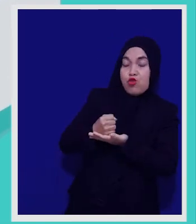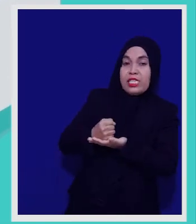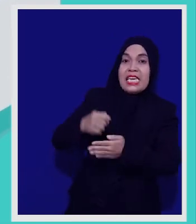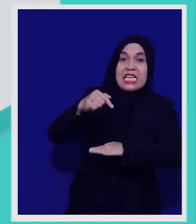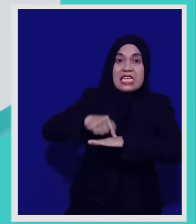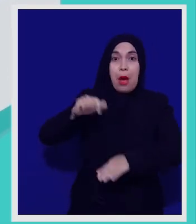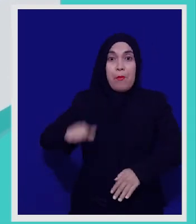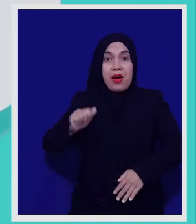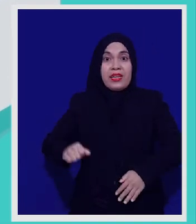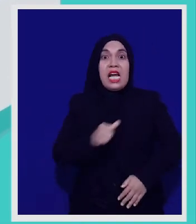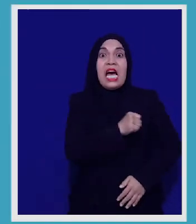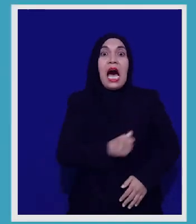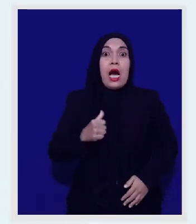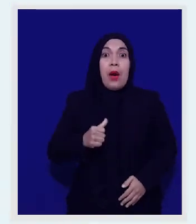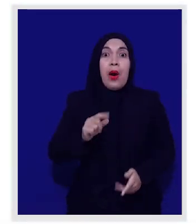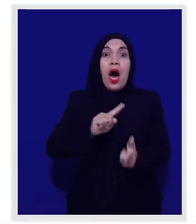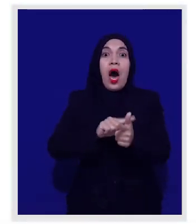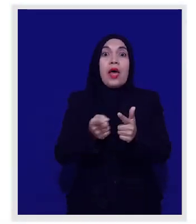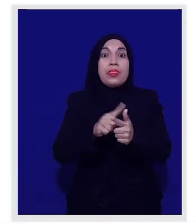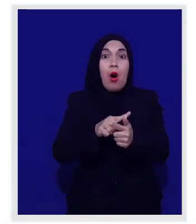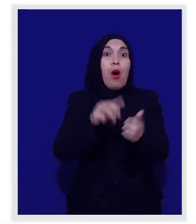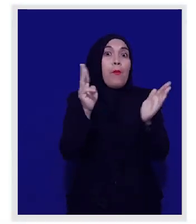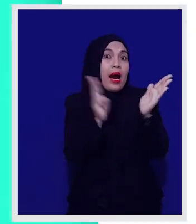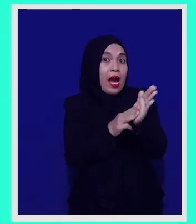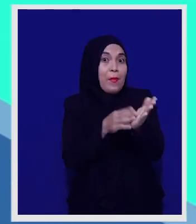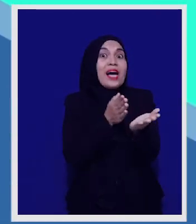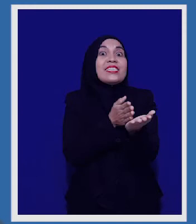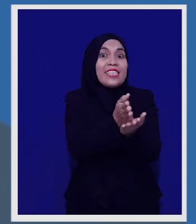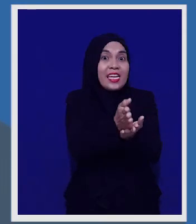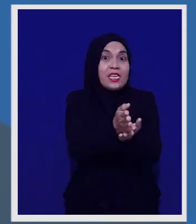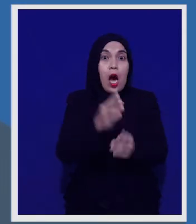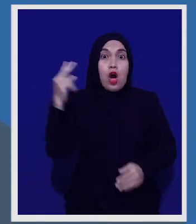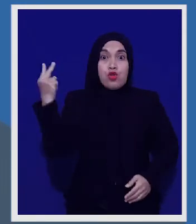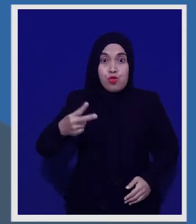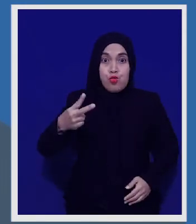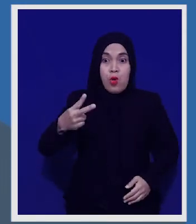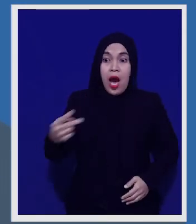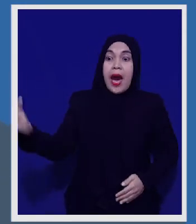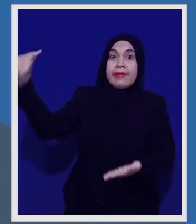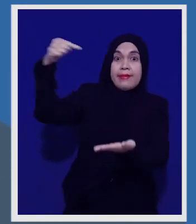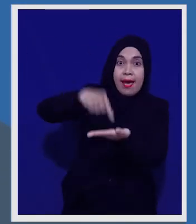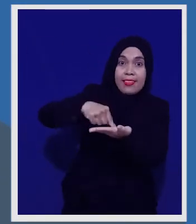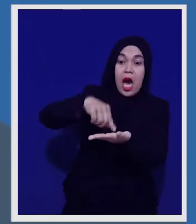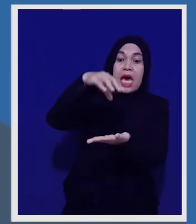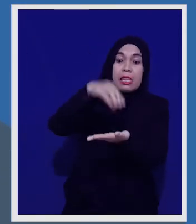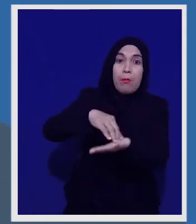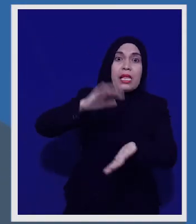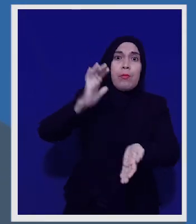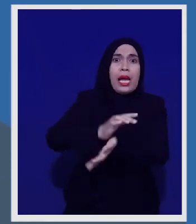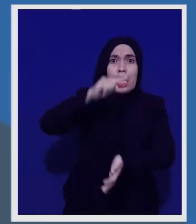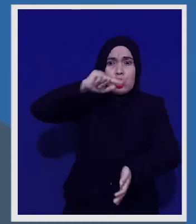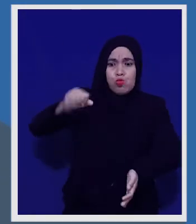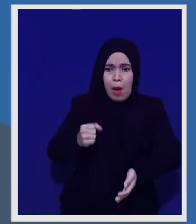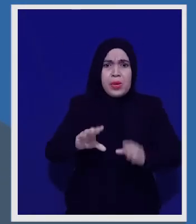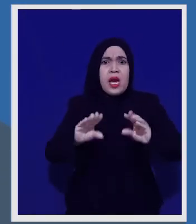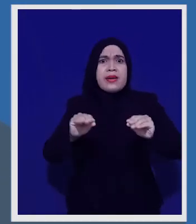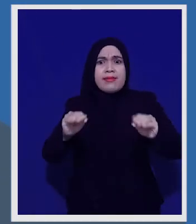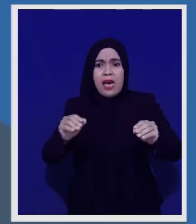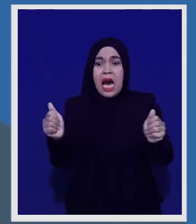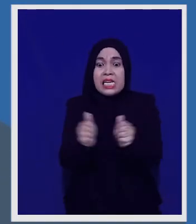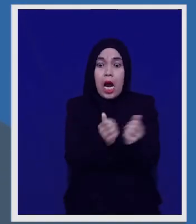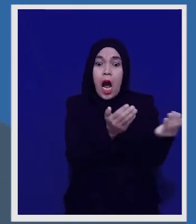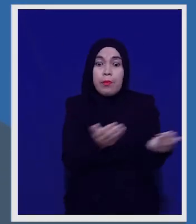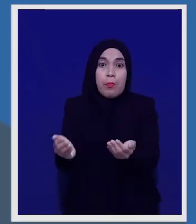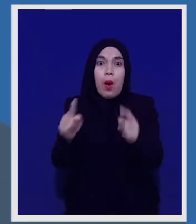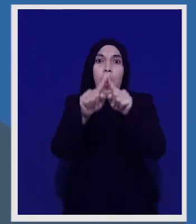syariah. Kedua, mendatangi wadah badiam bekas suami ikam begawi dengan membawa putusan tersebut